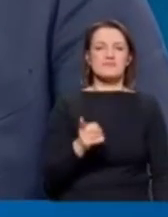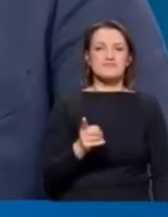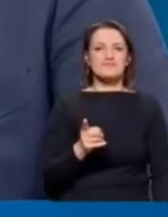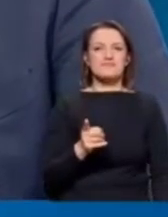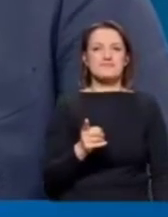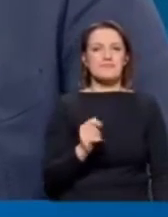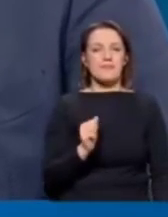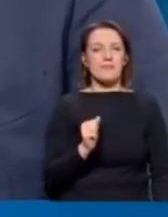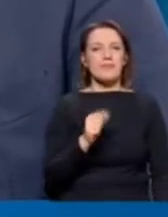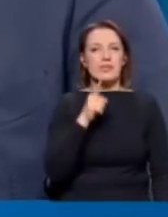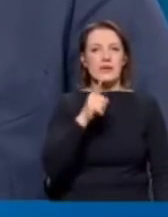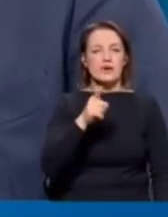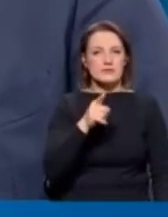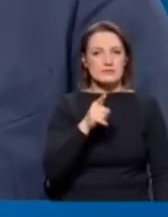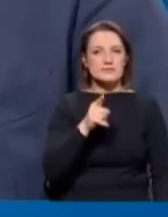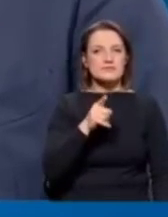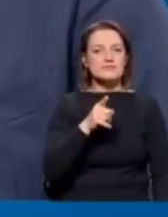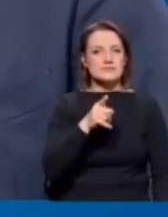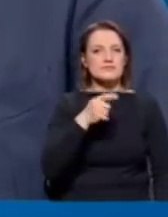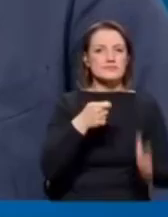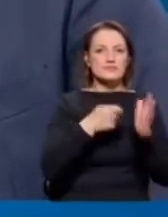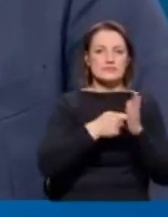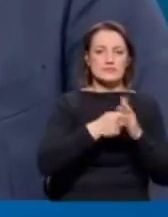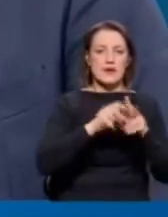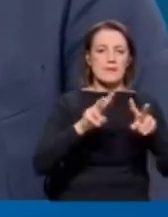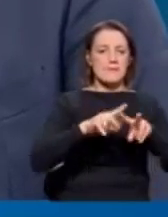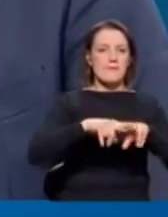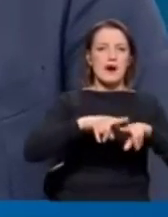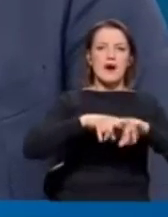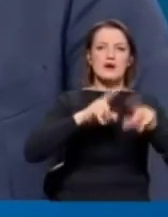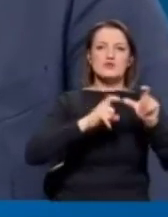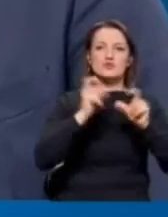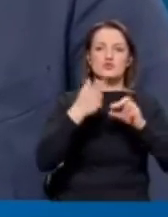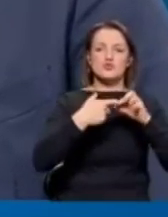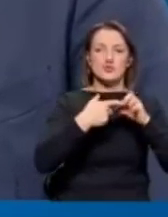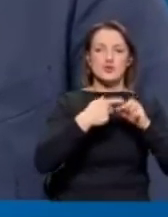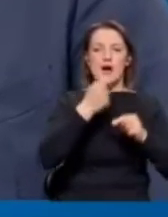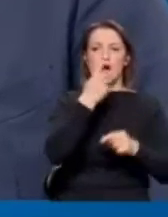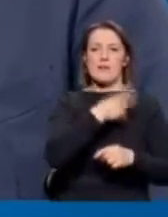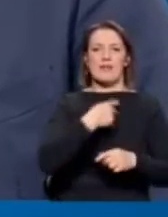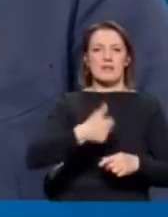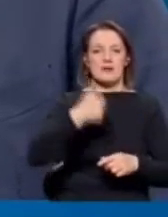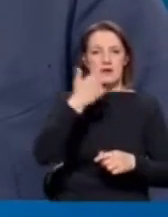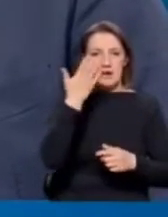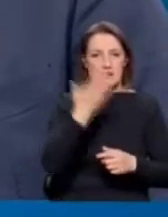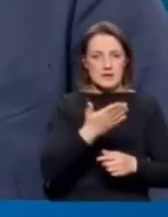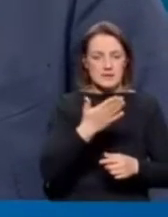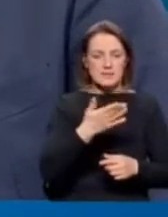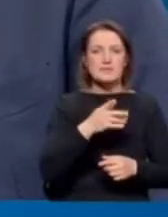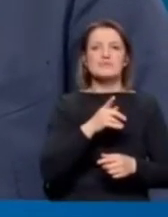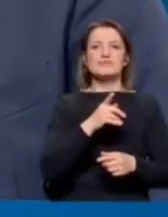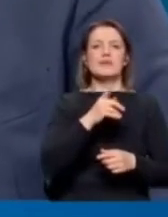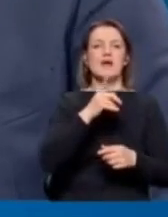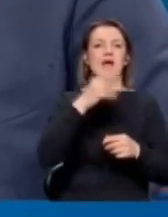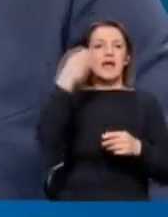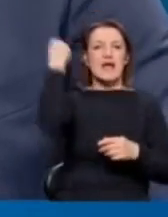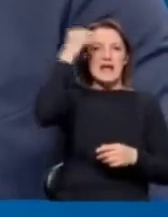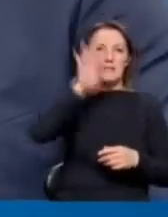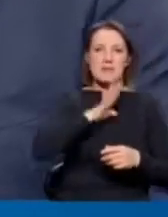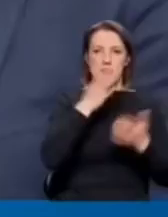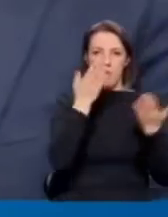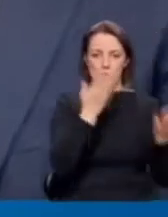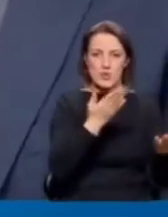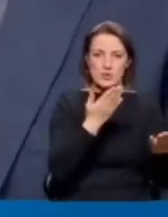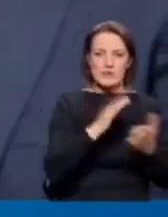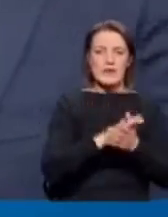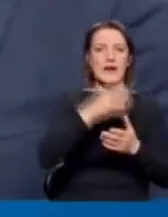yani Tabii o anketlerde isimleri geçiyor Geçiyor Kemal Kılıçdaroğlu Meral Akşener Ekrem İmamoğlu